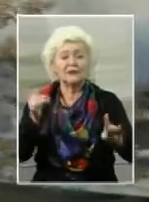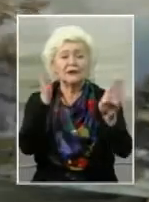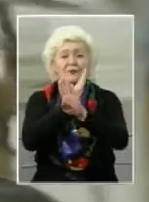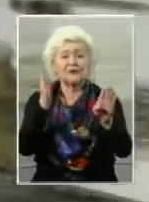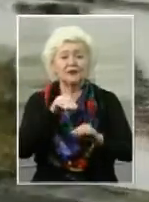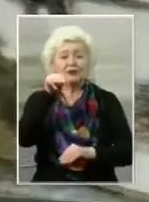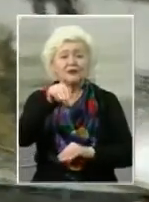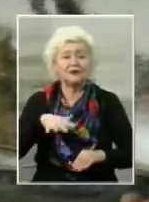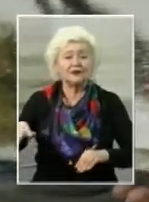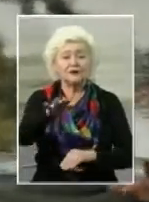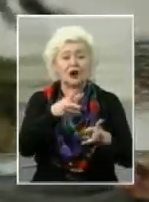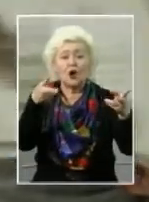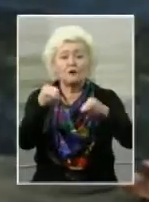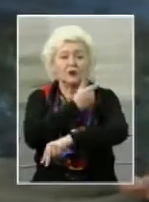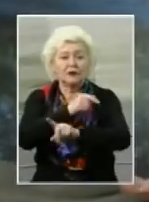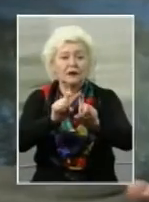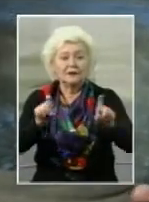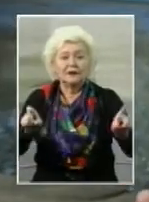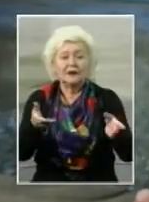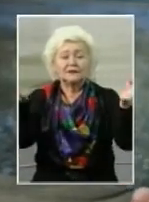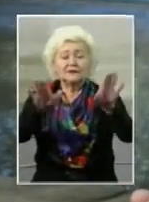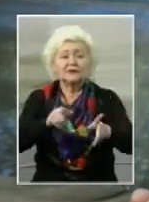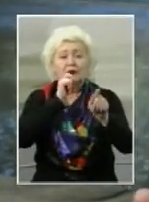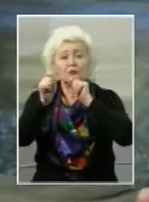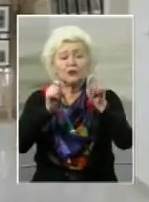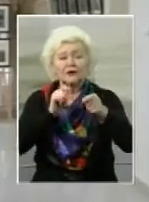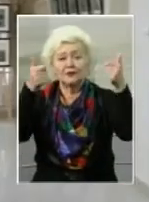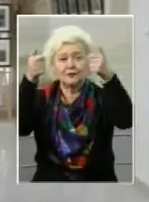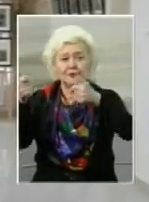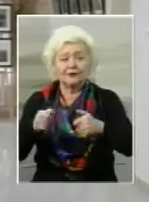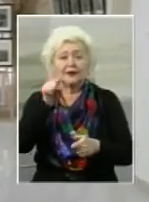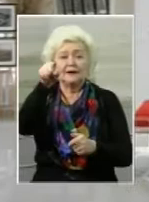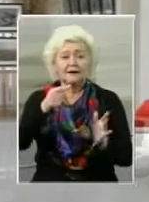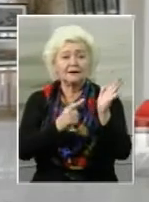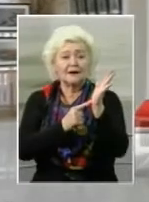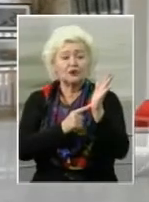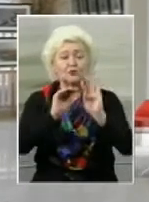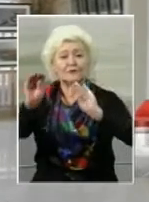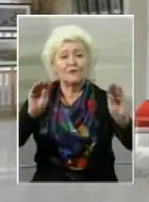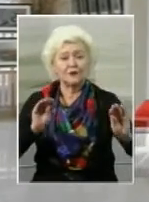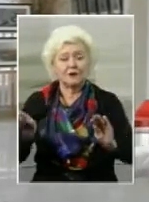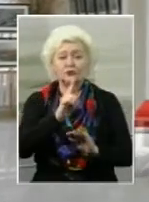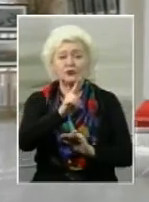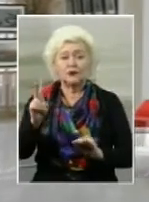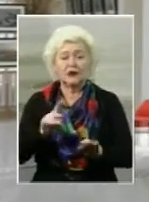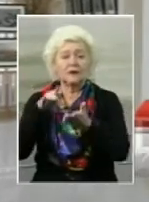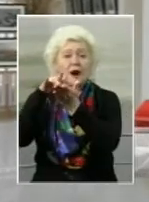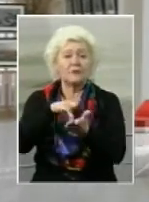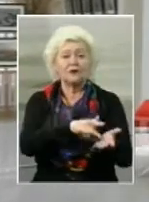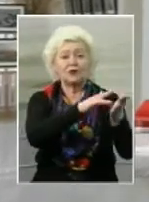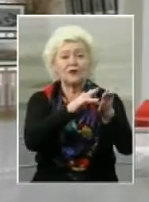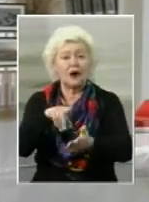Таврійського краю» в онкодиспансері залишаться подаровані світлини. Це 6-та виставка, яка мандрувала